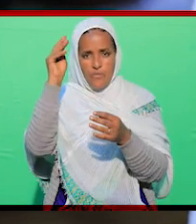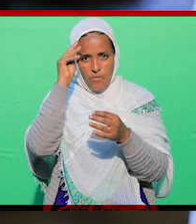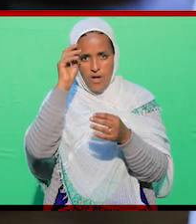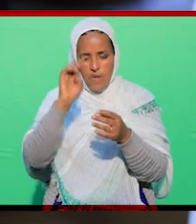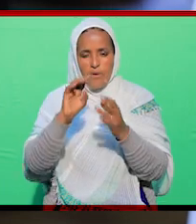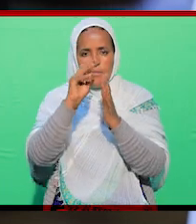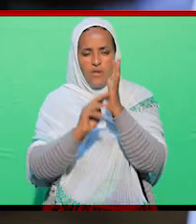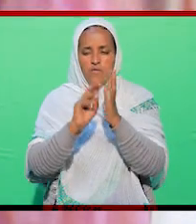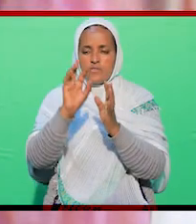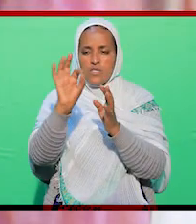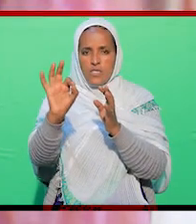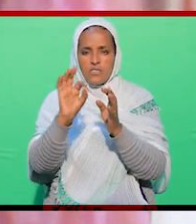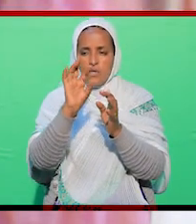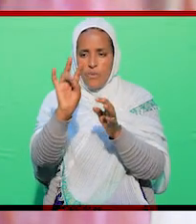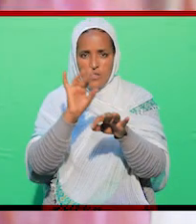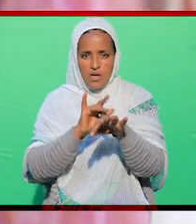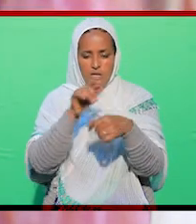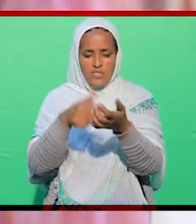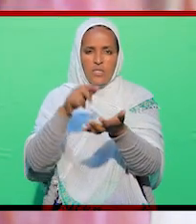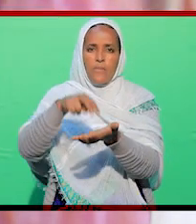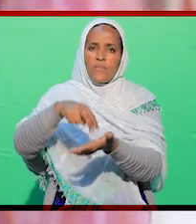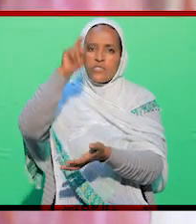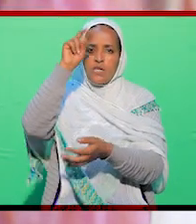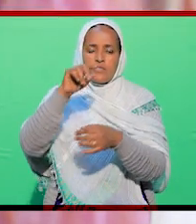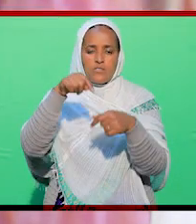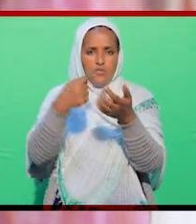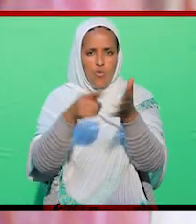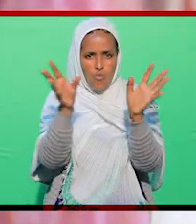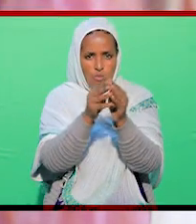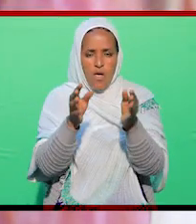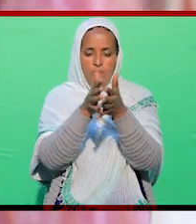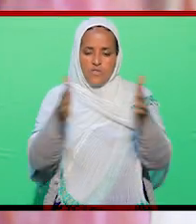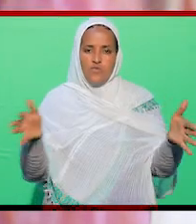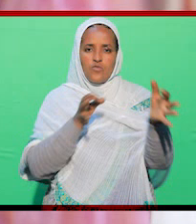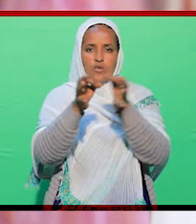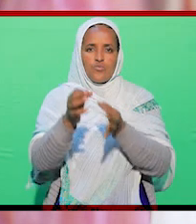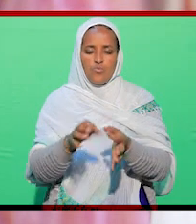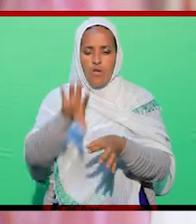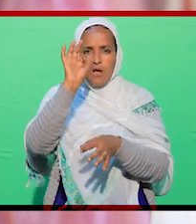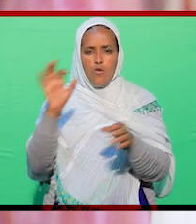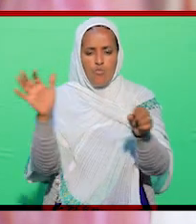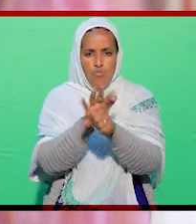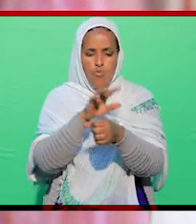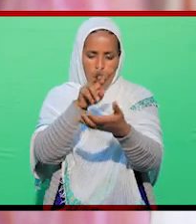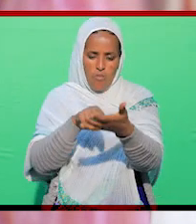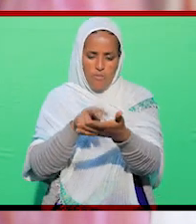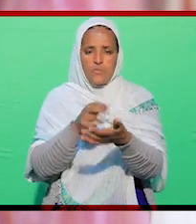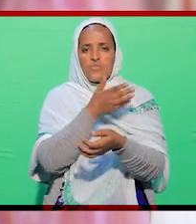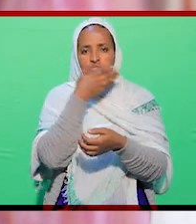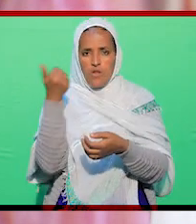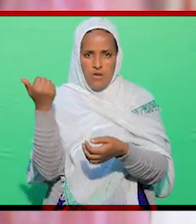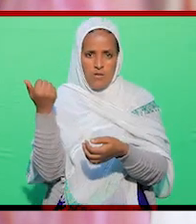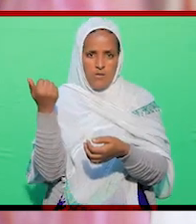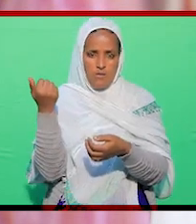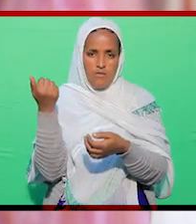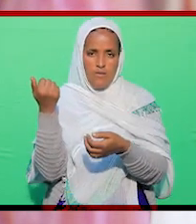እንደዚሁ በዚያው መጽሐፈ መቃብያን 9 7ም ላይ ስለ መነሳት ስለ ትንሣኤ ዘጉባኤ በሰፊው ተገልጾ እናገኛለን።